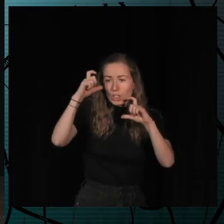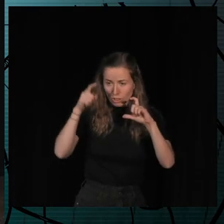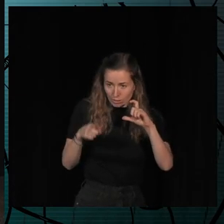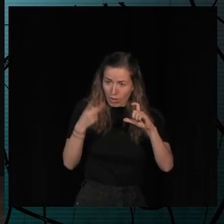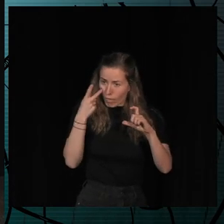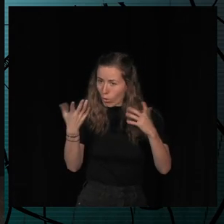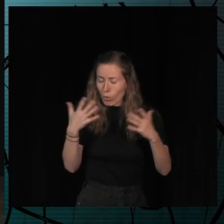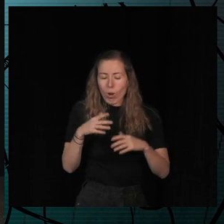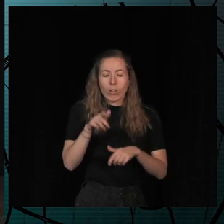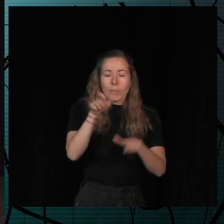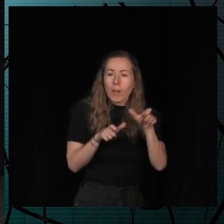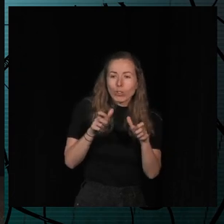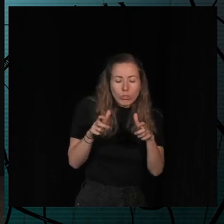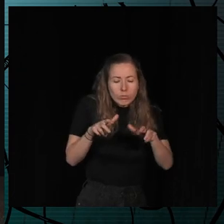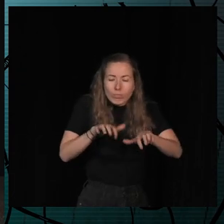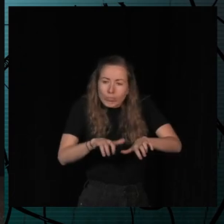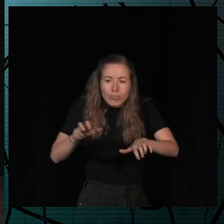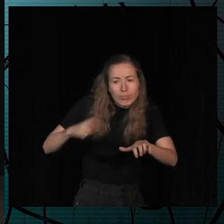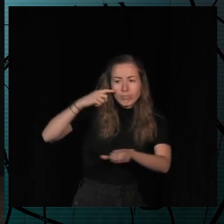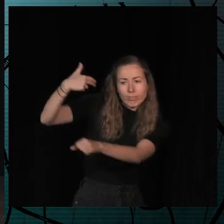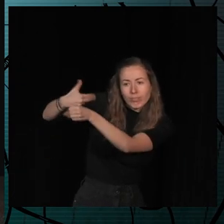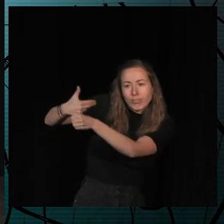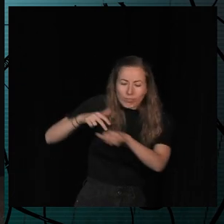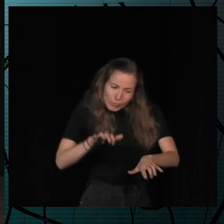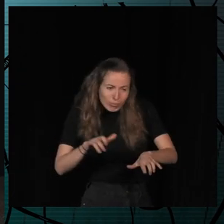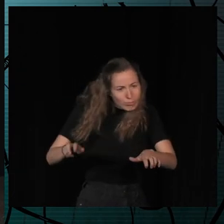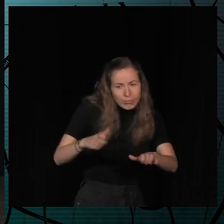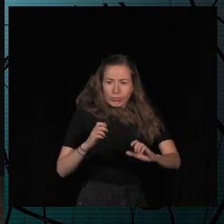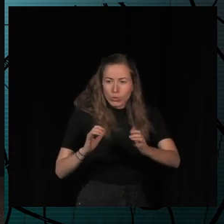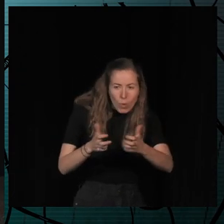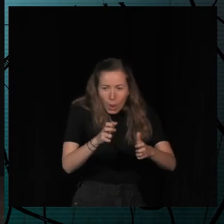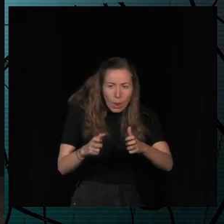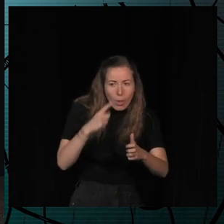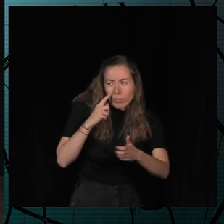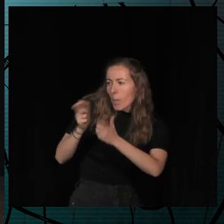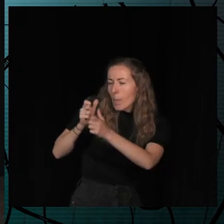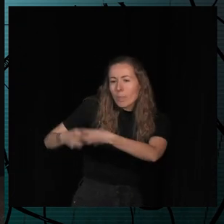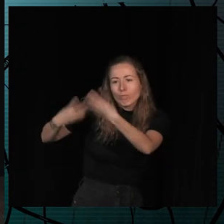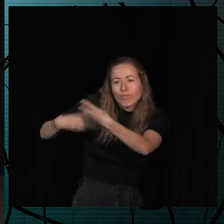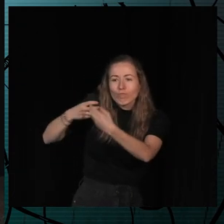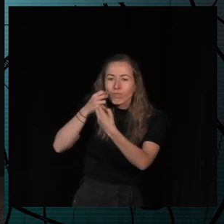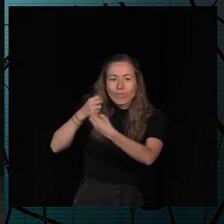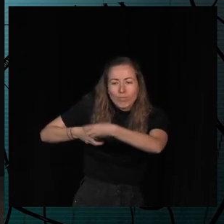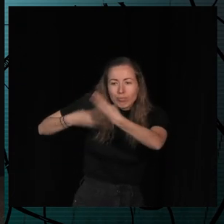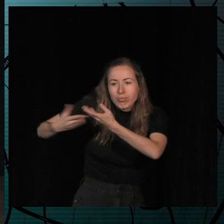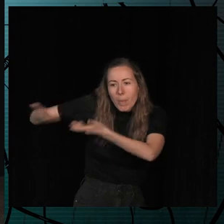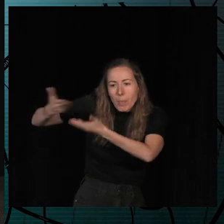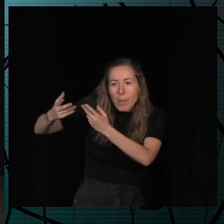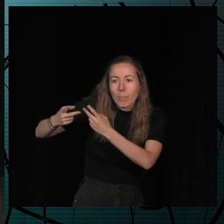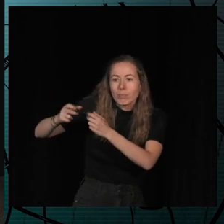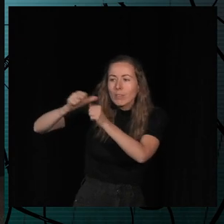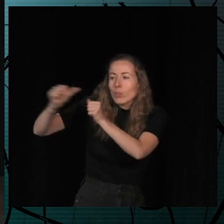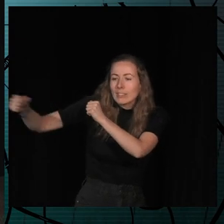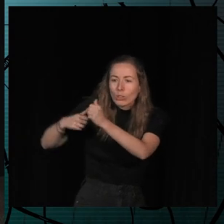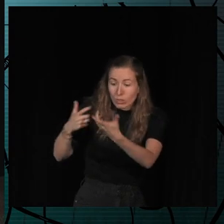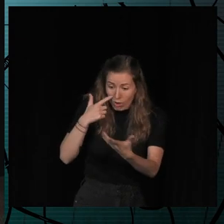bah voilà les joueurs et joueuses qui stream leur parti qui interagissent avec le chat et toutes les relations qui peuvent se créer entre